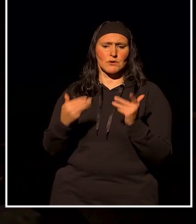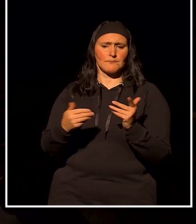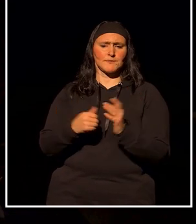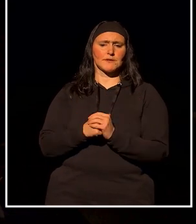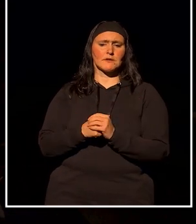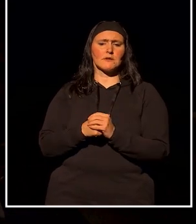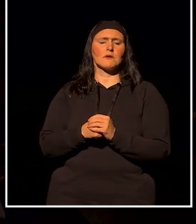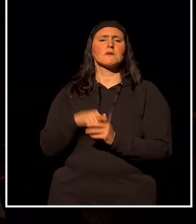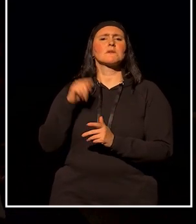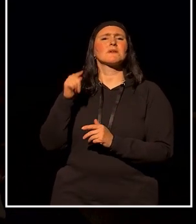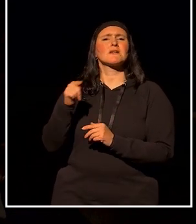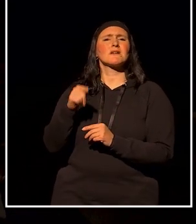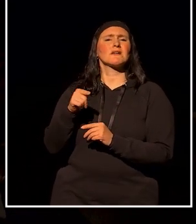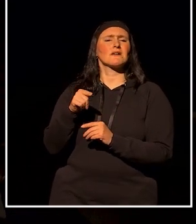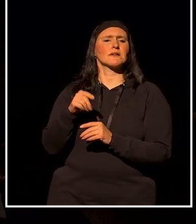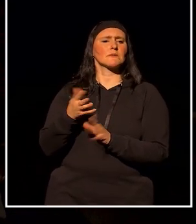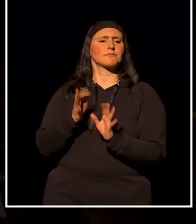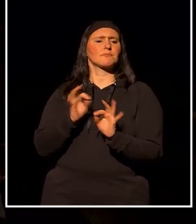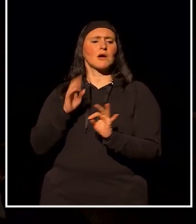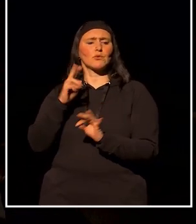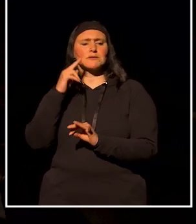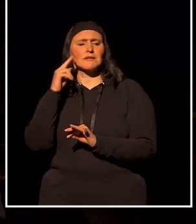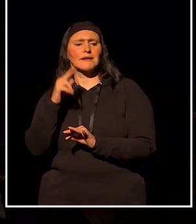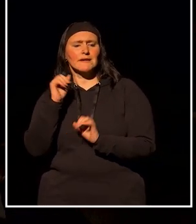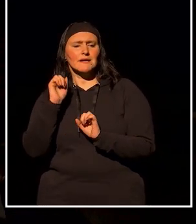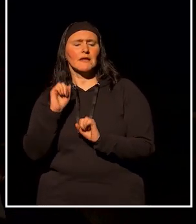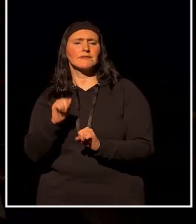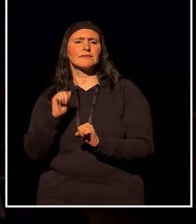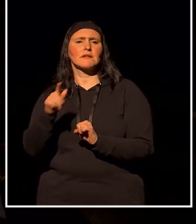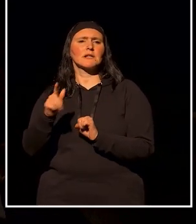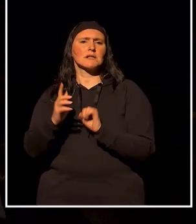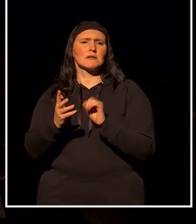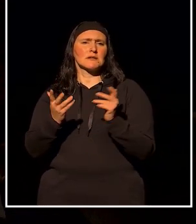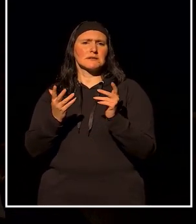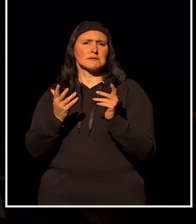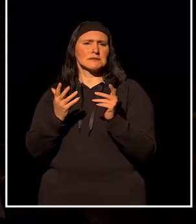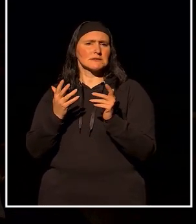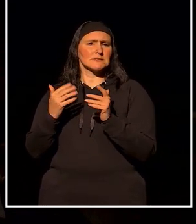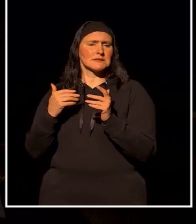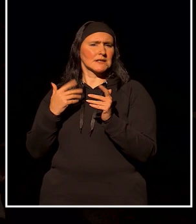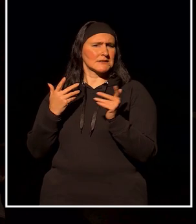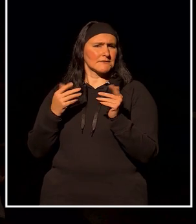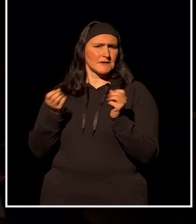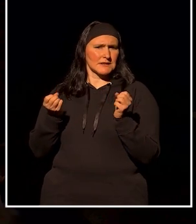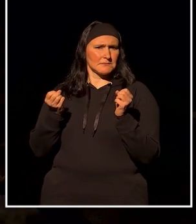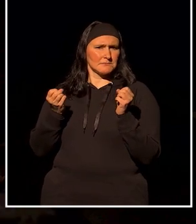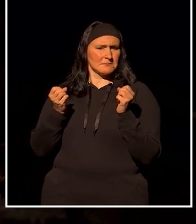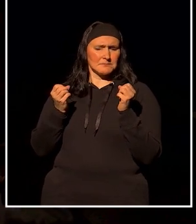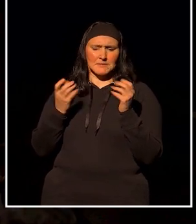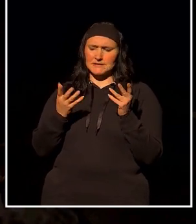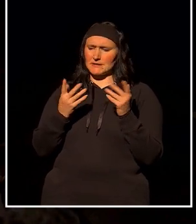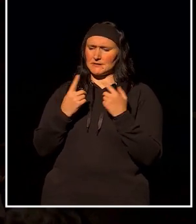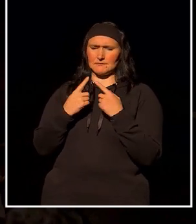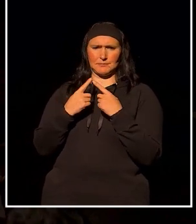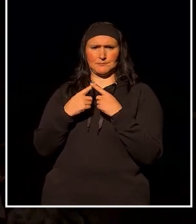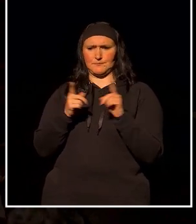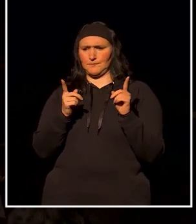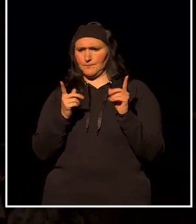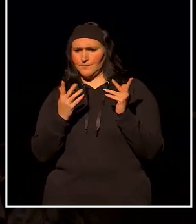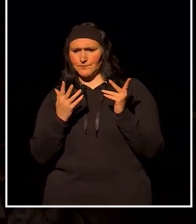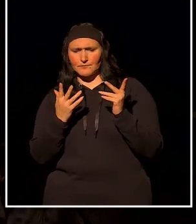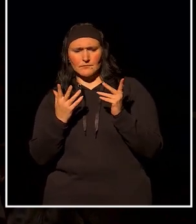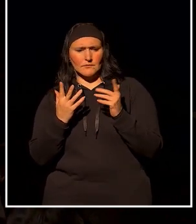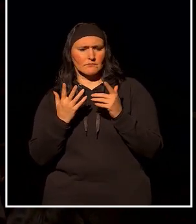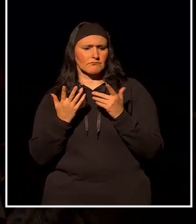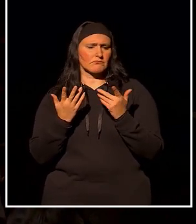plötzlich, was das für eine merkwürdige Geschichte ist und wie seltsam diese Fantasie von der Schuldumkehr